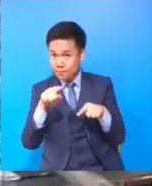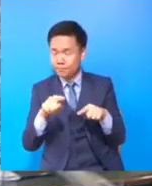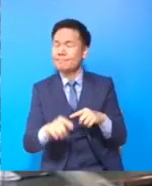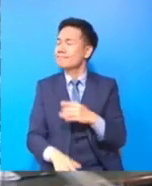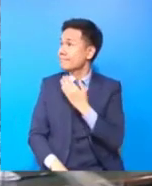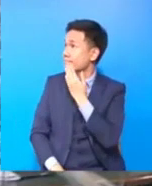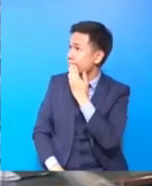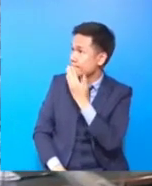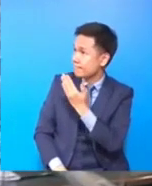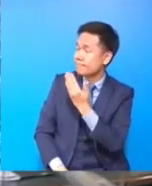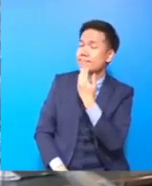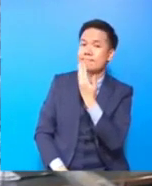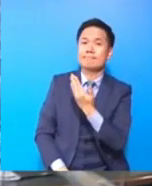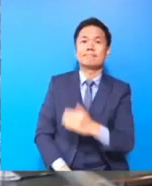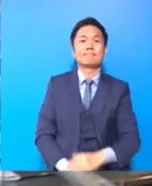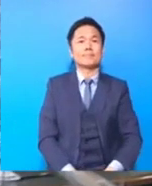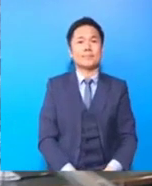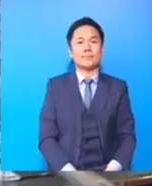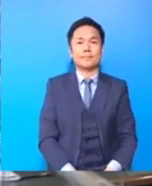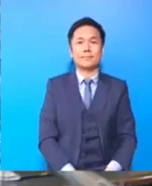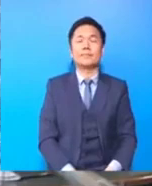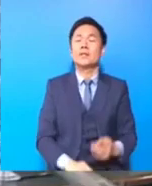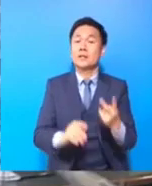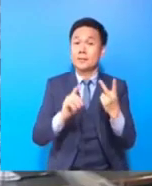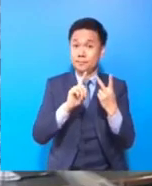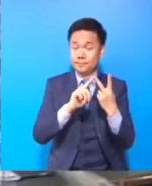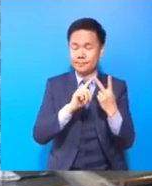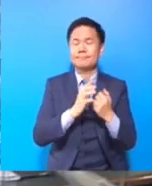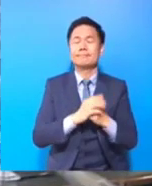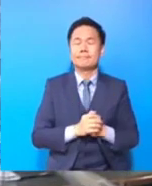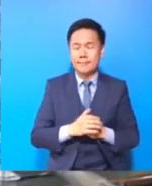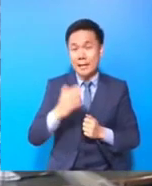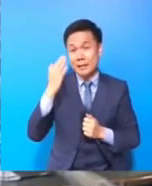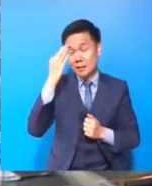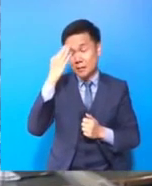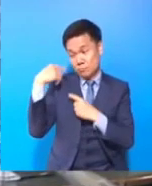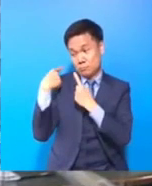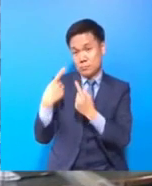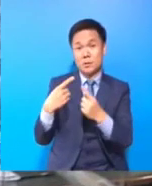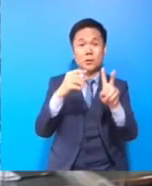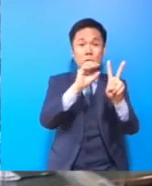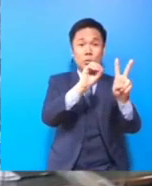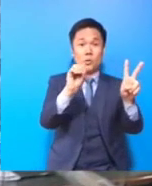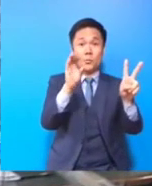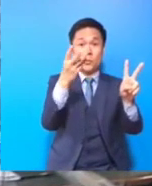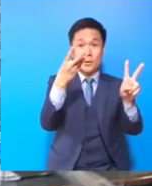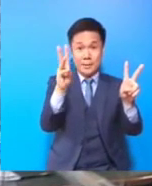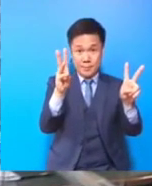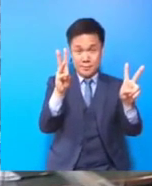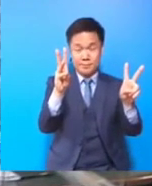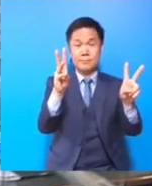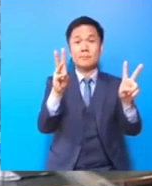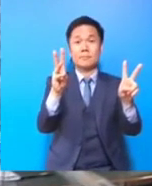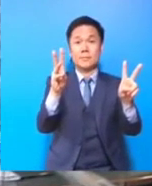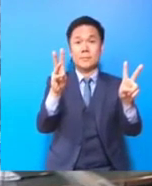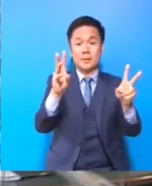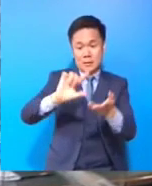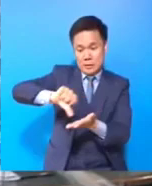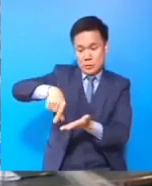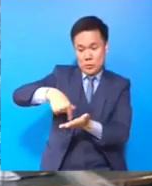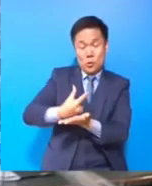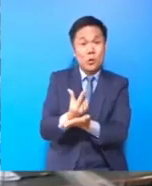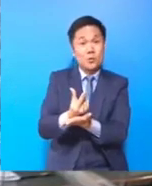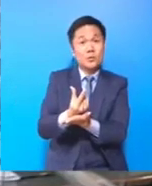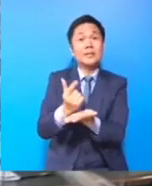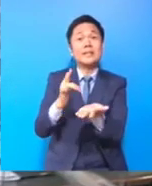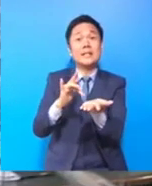kasih pada hematnya timal menteri saya difahamkan semenjak tahun 2016 para graduan yang